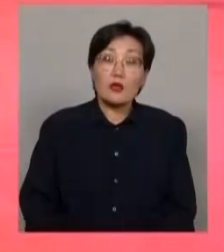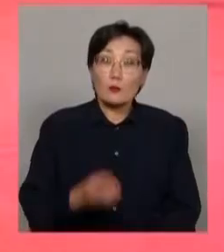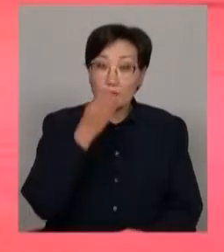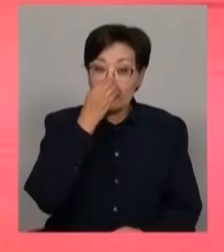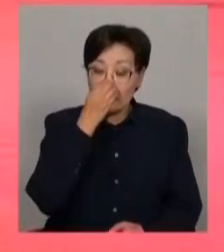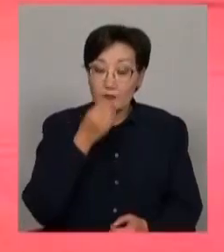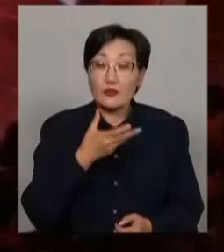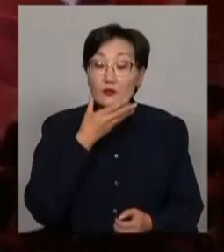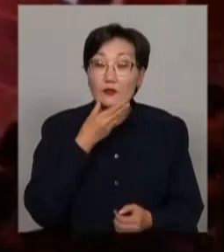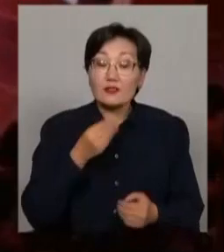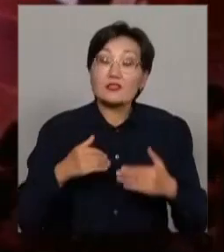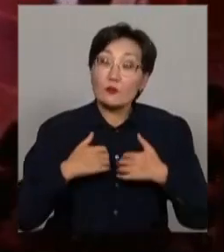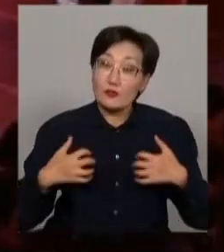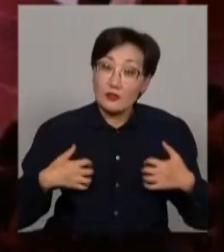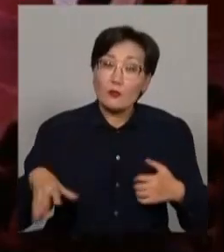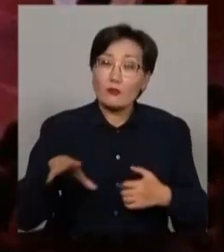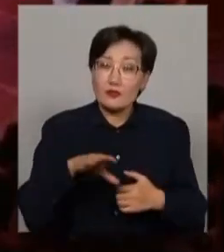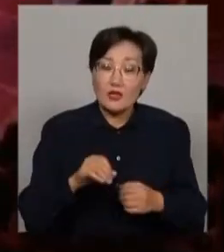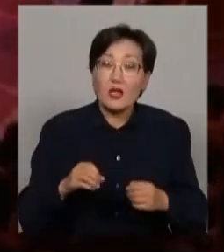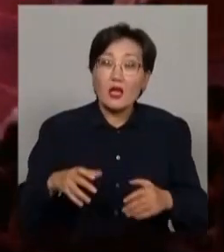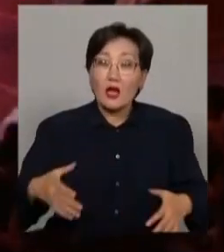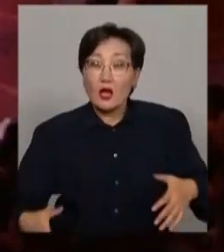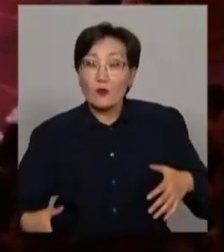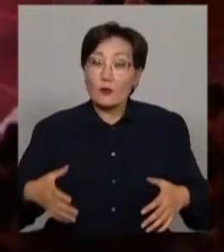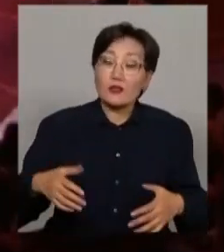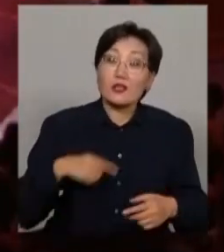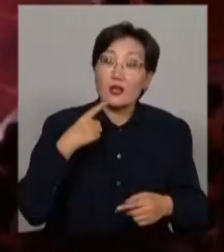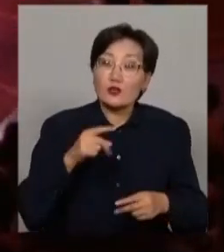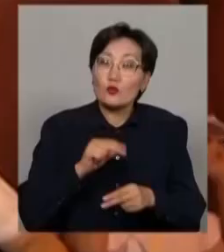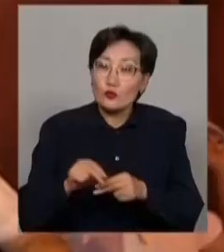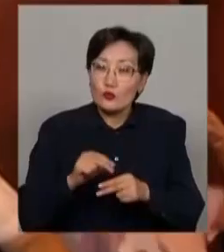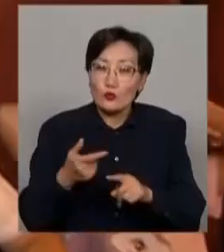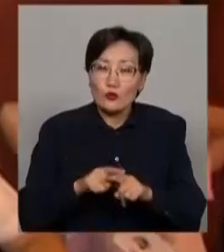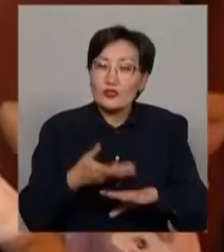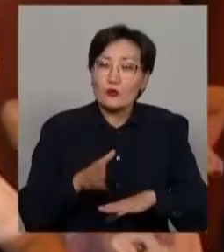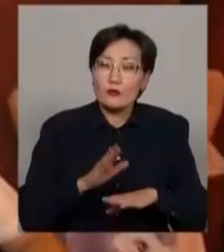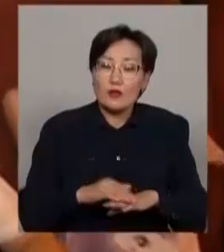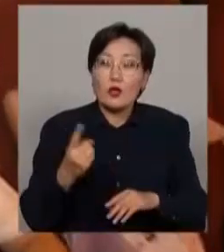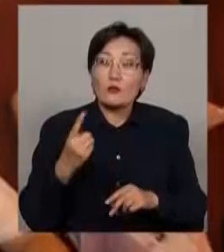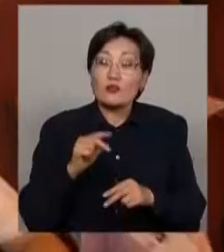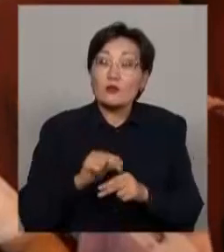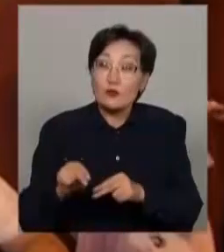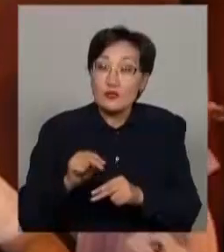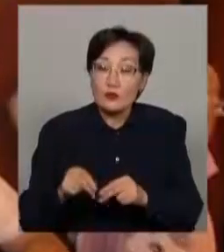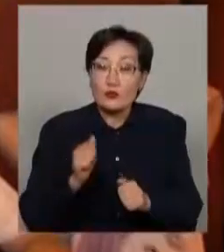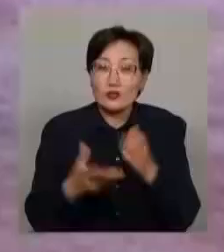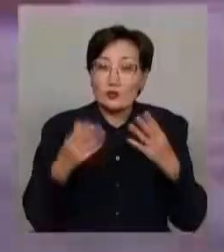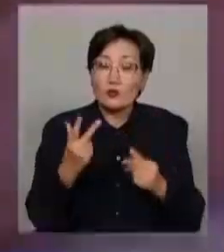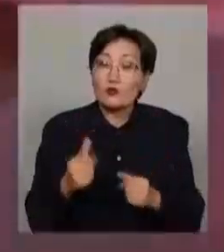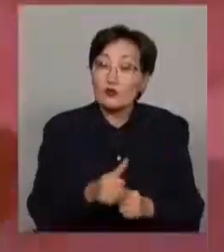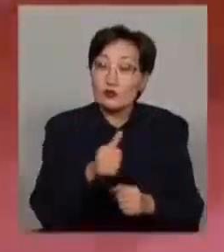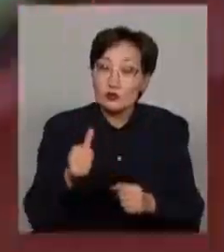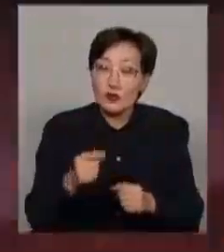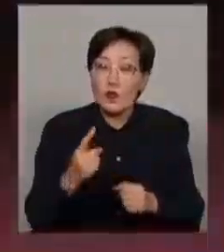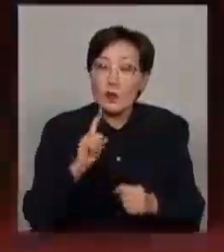Цирктің көркі жануарлар. Мамандар бәрінен де аюға айтқаныңды тыңдату өте қиын дейді. Бір қонжыққа бір әдісті үйрету үшін күніне 3 сағаттан